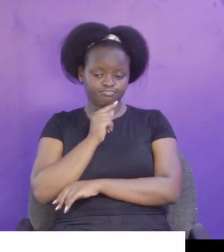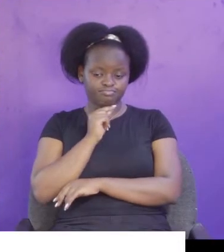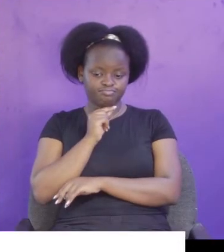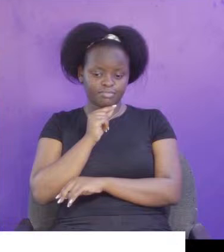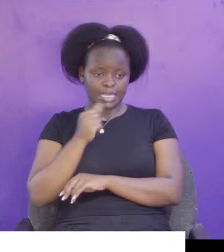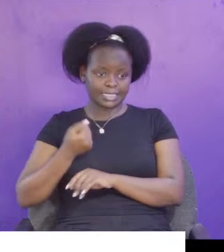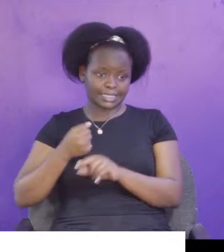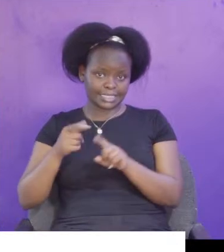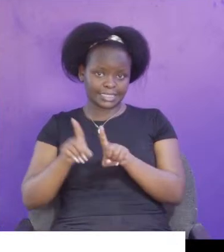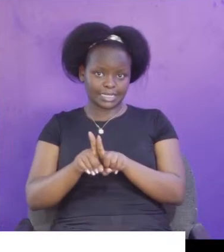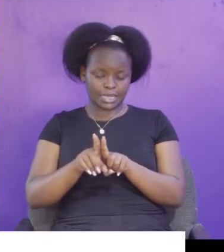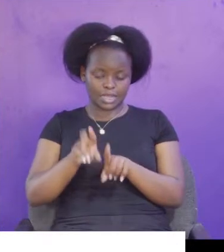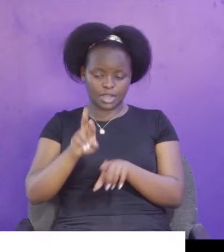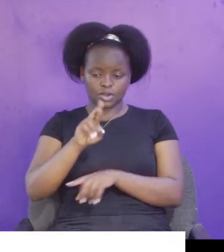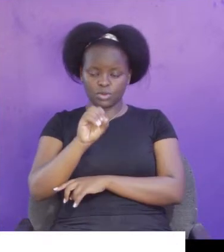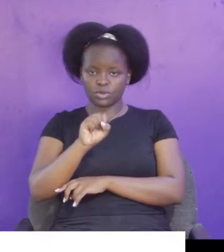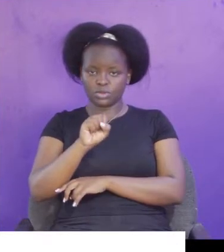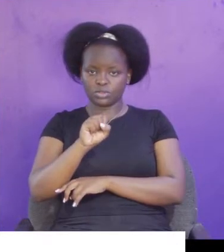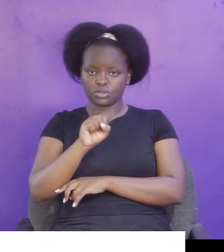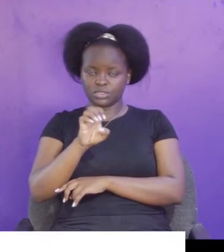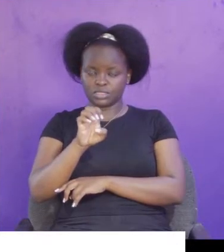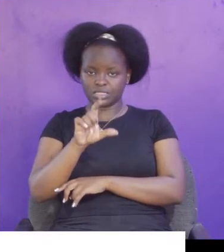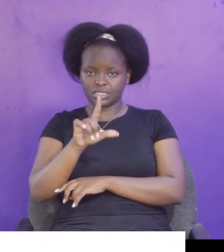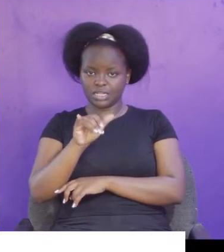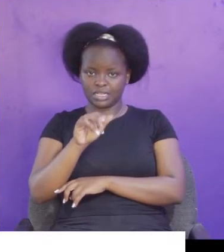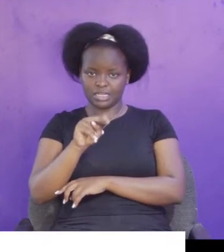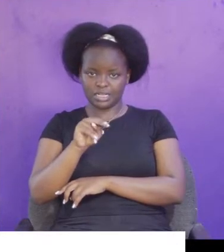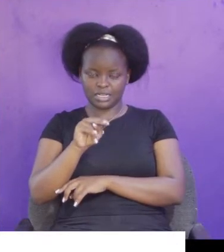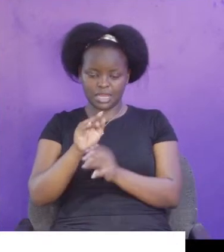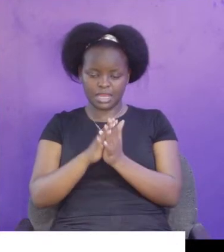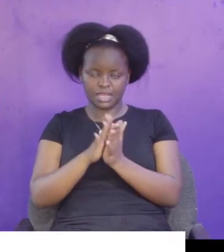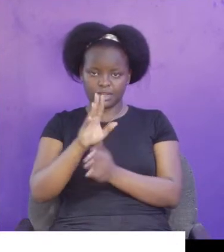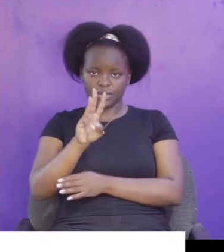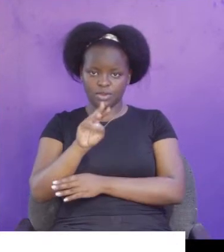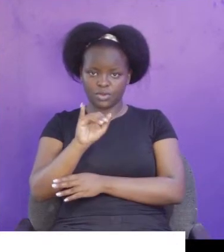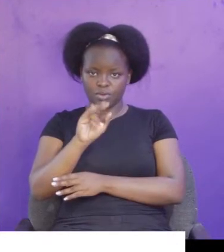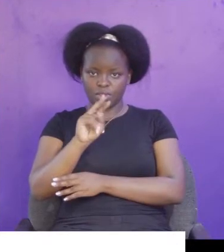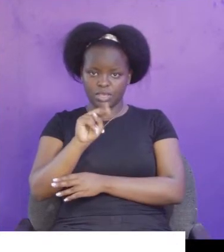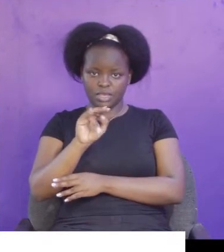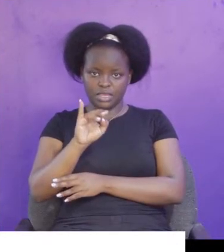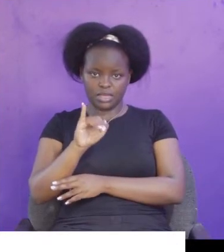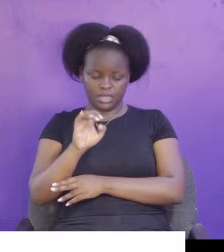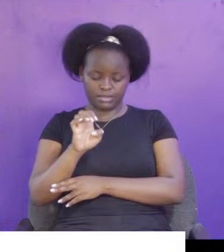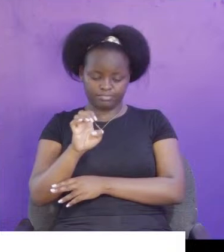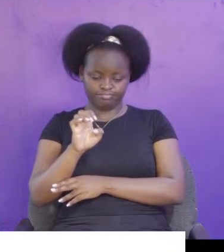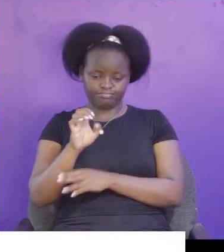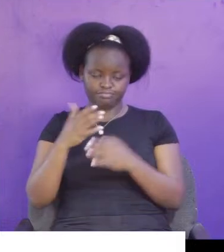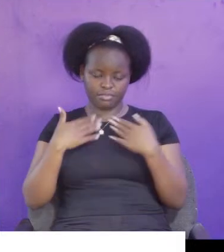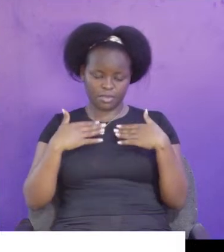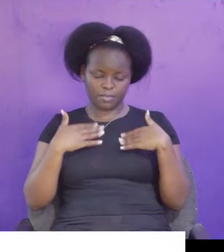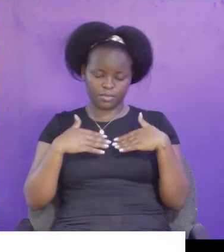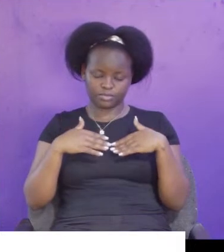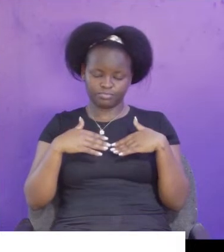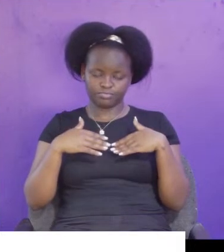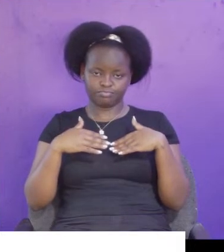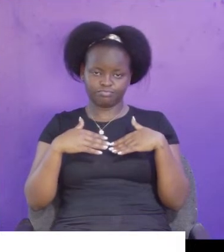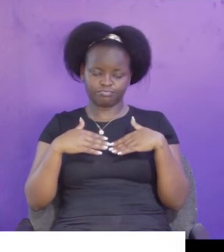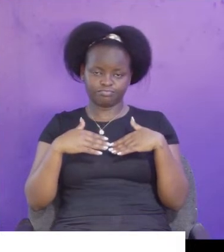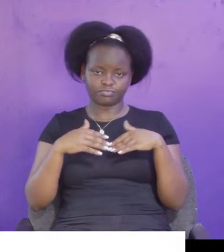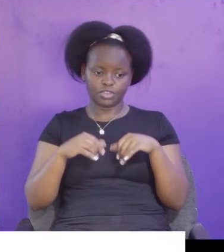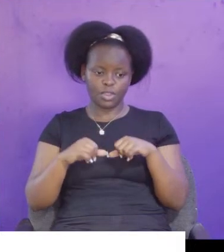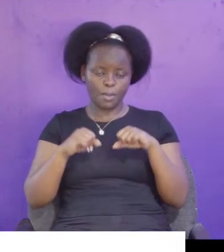Winnie, my extended family, excellencies, distinguished guests, my fellow